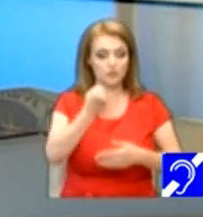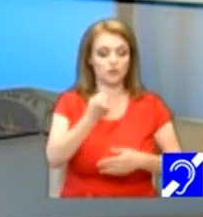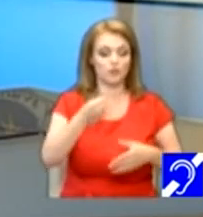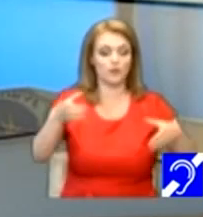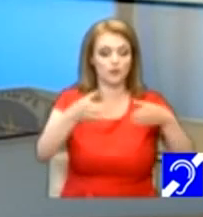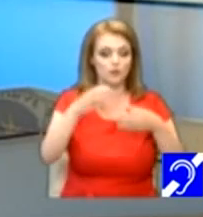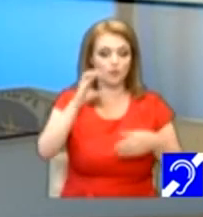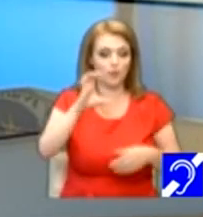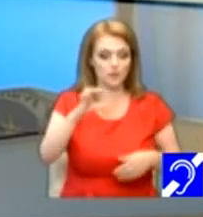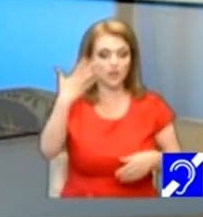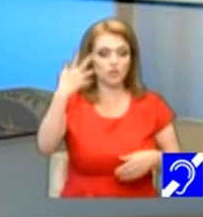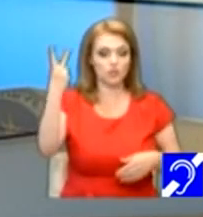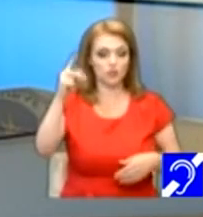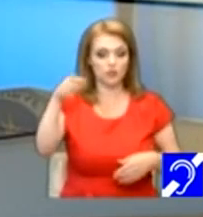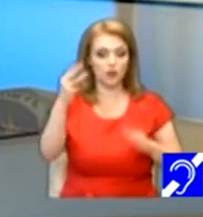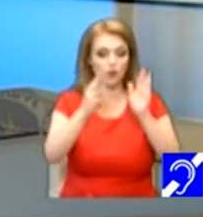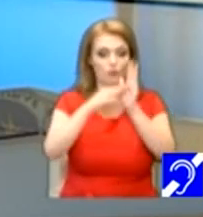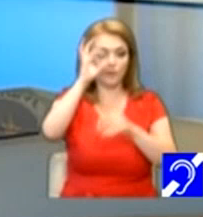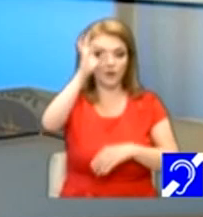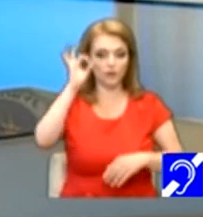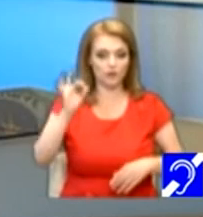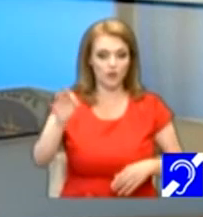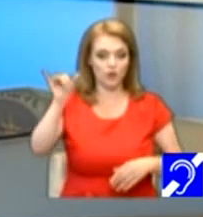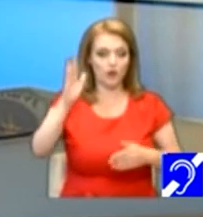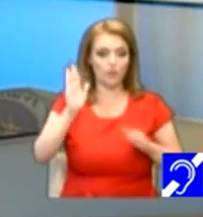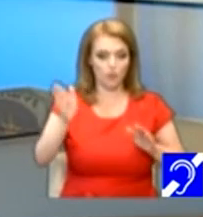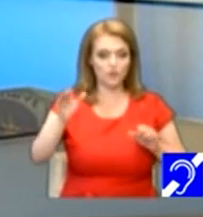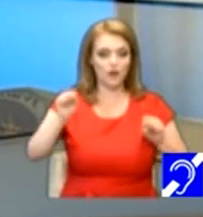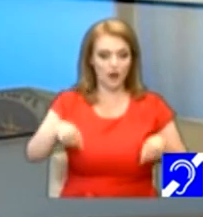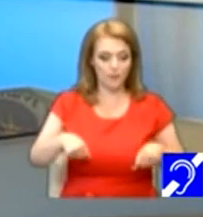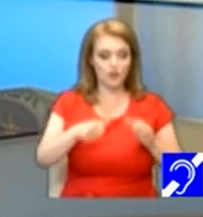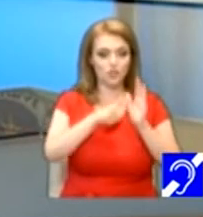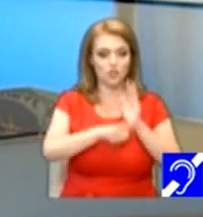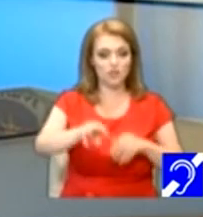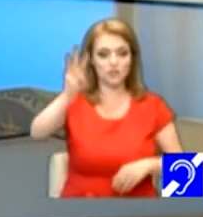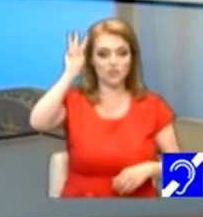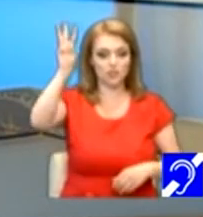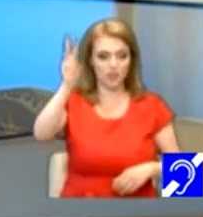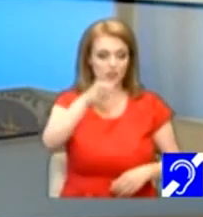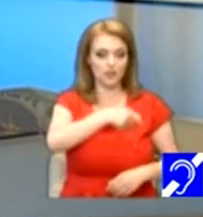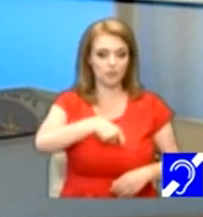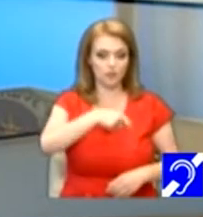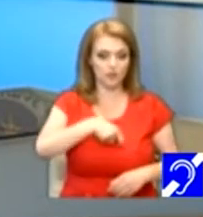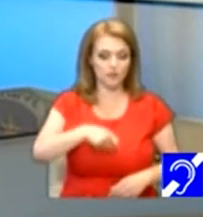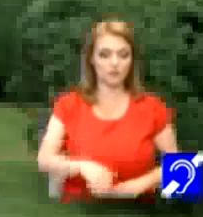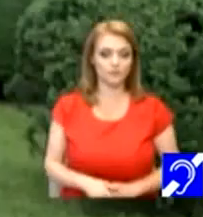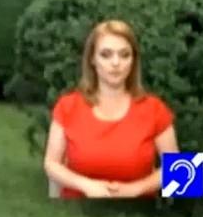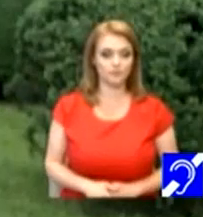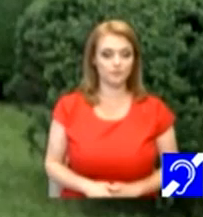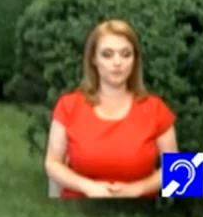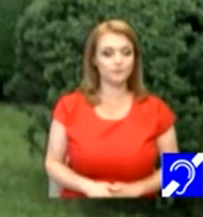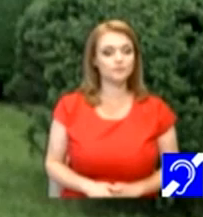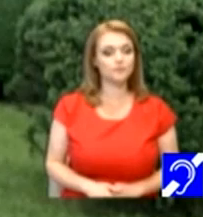52,8% din voturile alegătorilor și poate avea 63 de mandate de deputați după redistribuire.